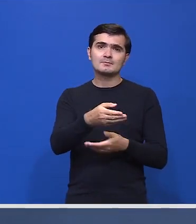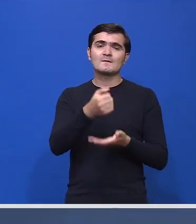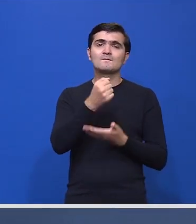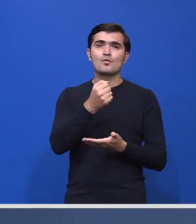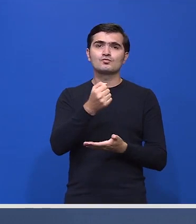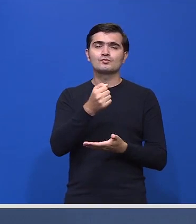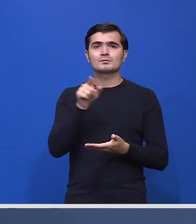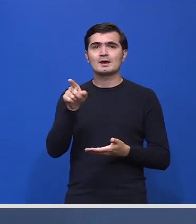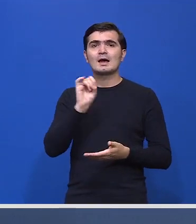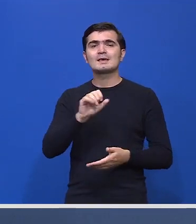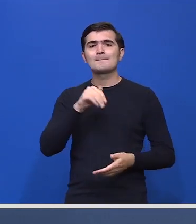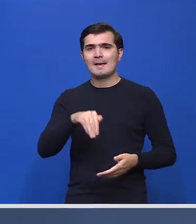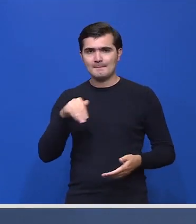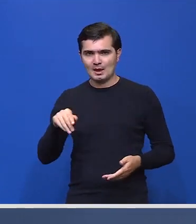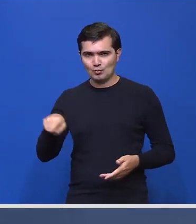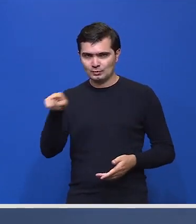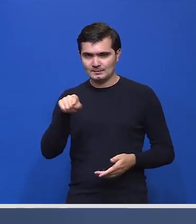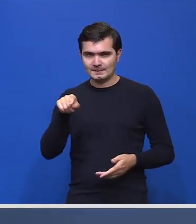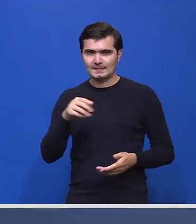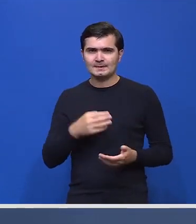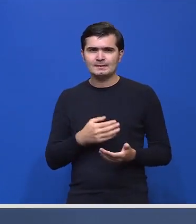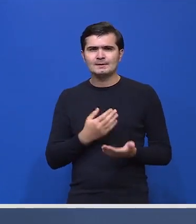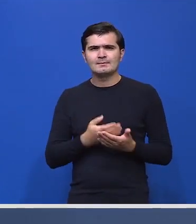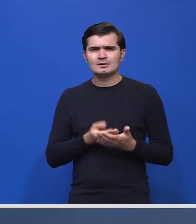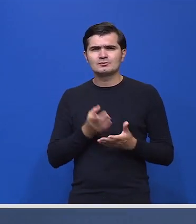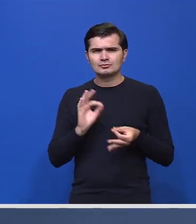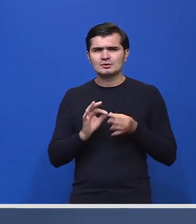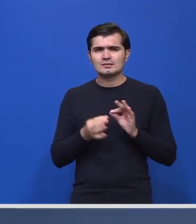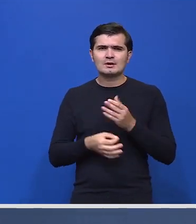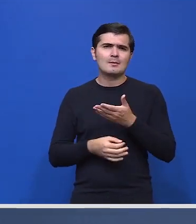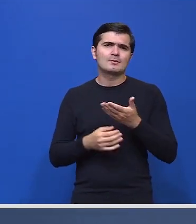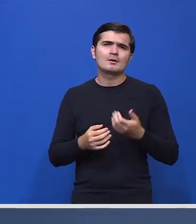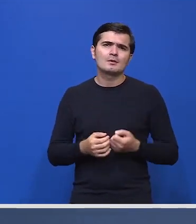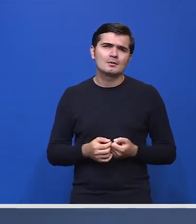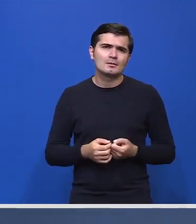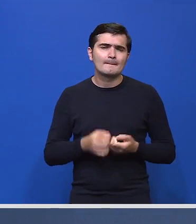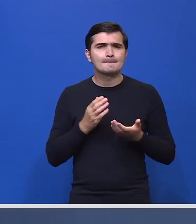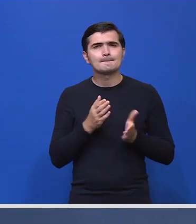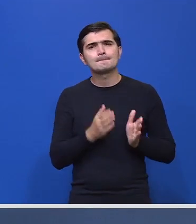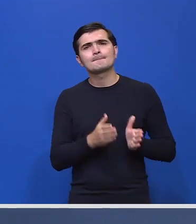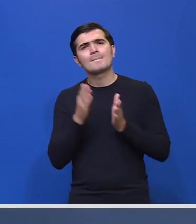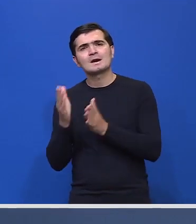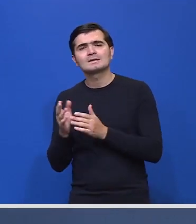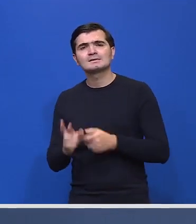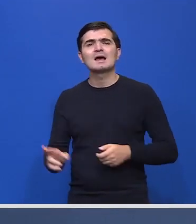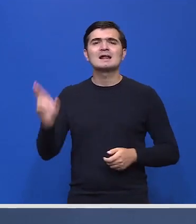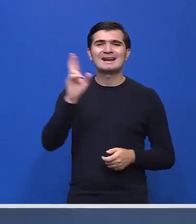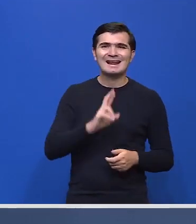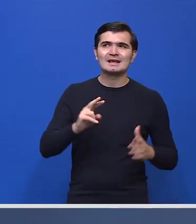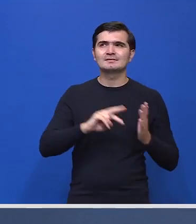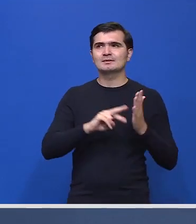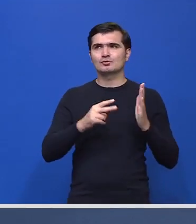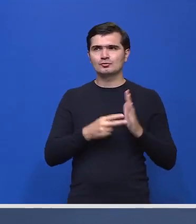de către IMM-uri pentru ceea ce înseamnă partea de retehnologizare